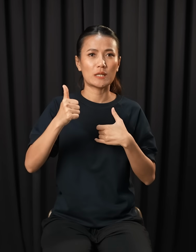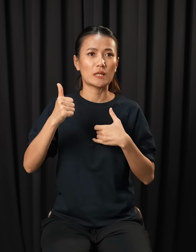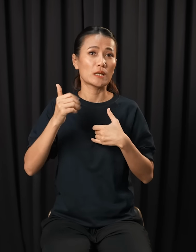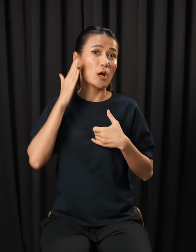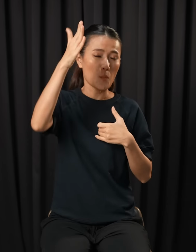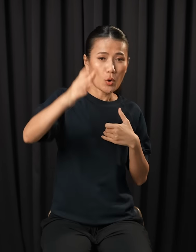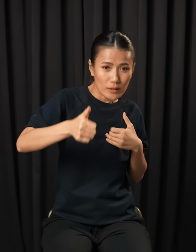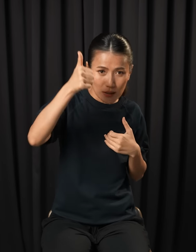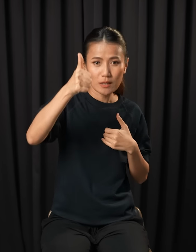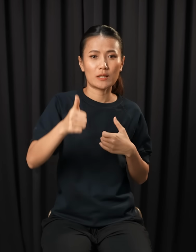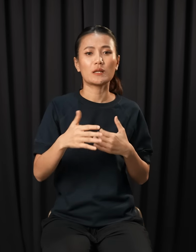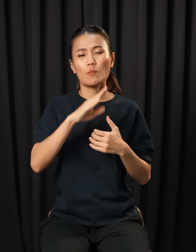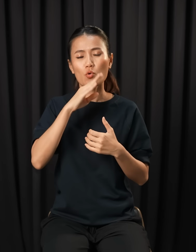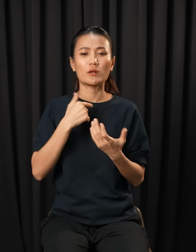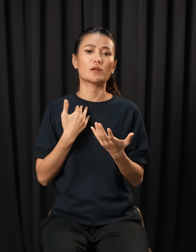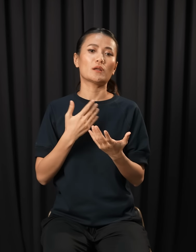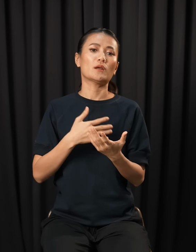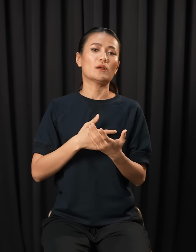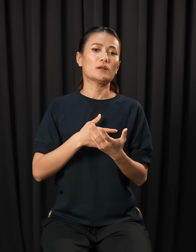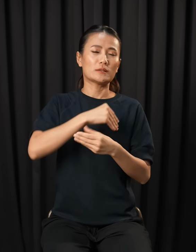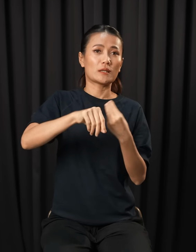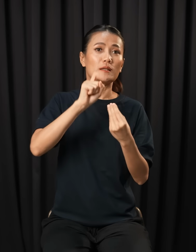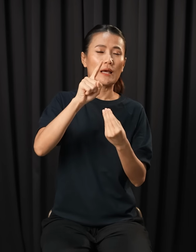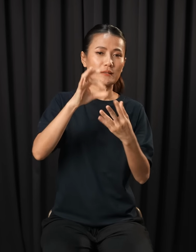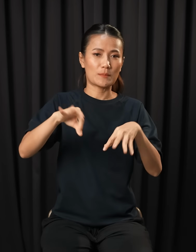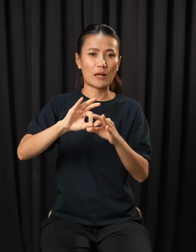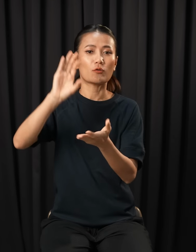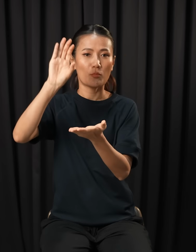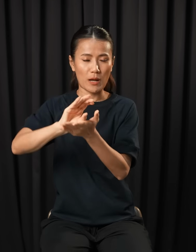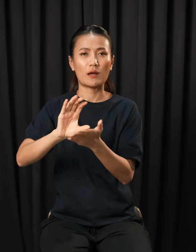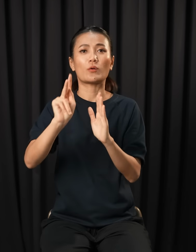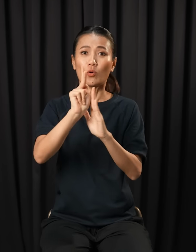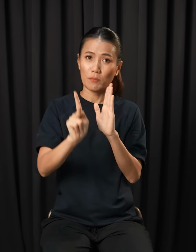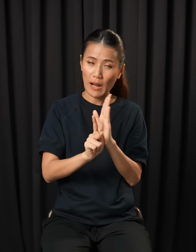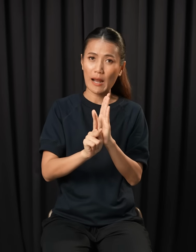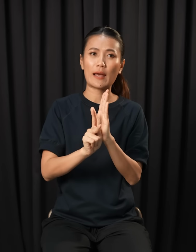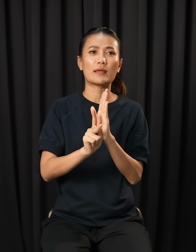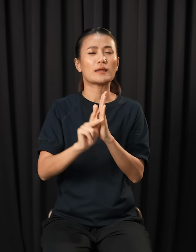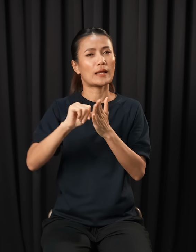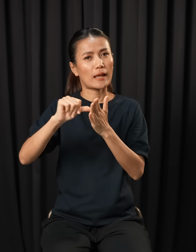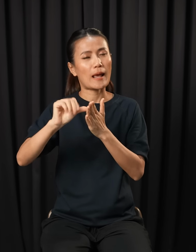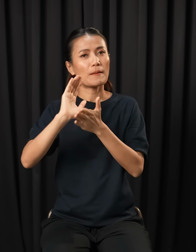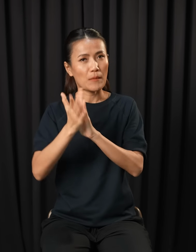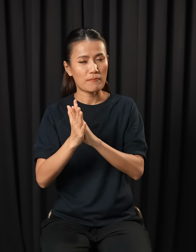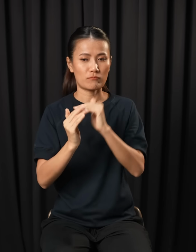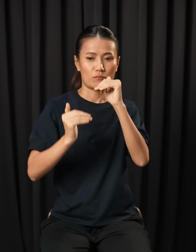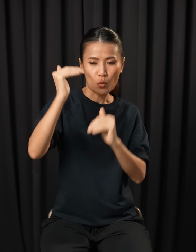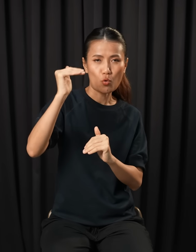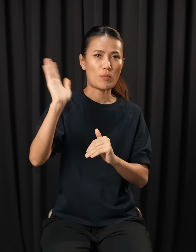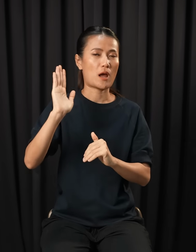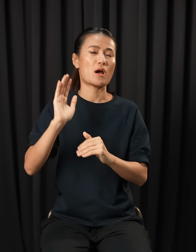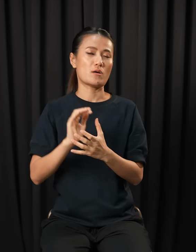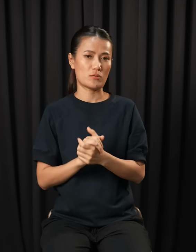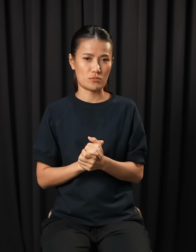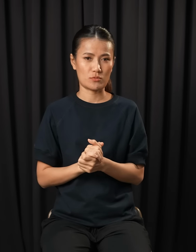ตัวขยายแล้วเราก็ตั้งใจที่จะให้การเมืองกับปากท้องมาอยู่ด้วยกันเพราะเราเชื่อว่าจะแก้ปัญหาเศรษฐกิจได้อยู่ที่งบประมาณจะแก้เศรษฐกิจได้อยู่ที่กฎหมายส